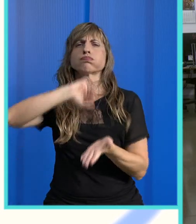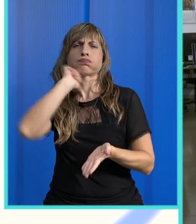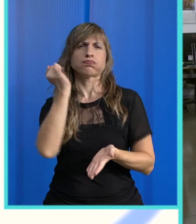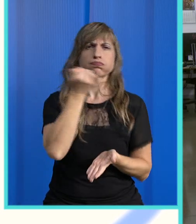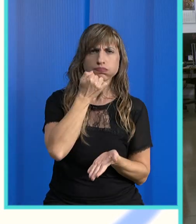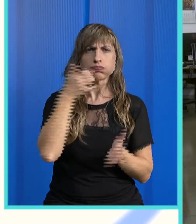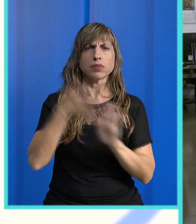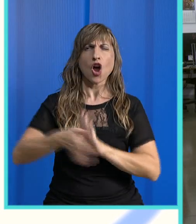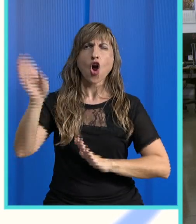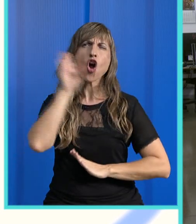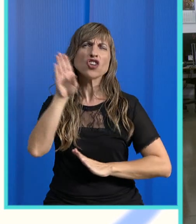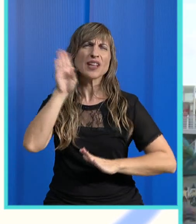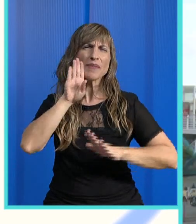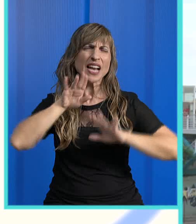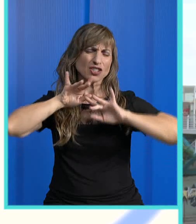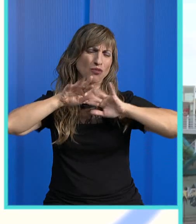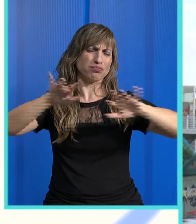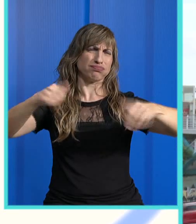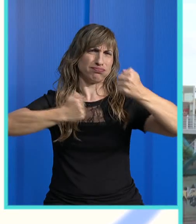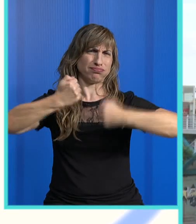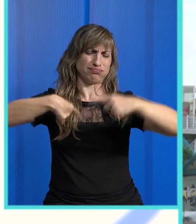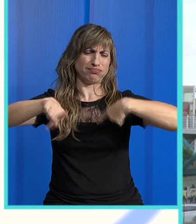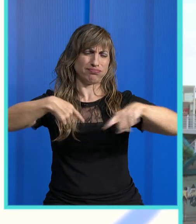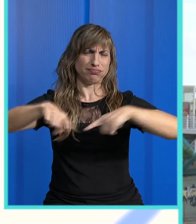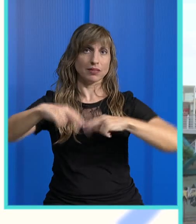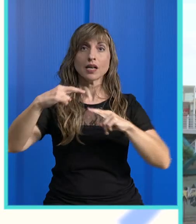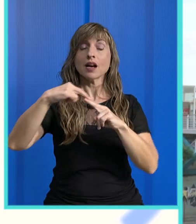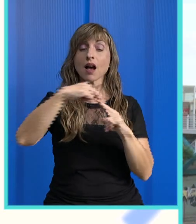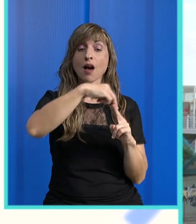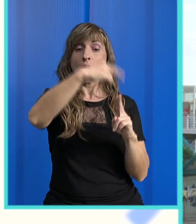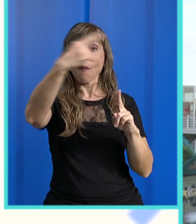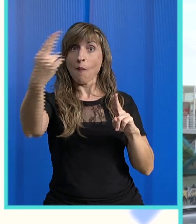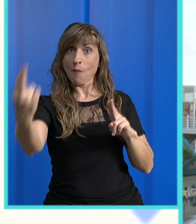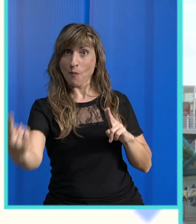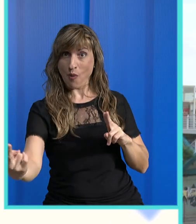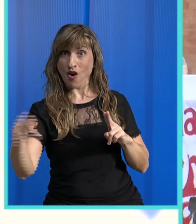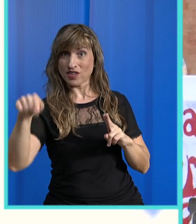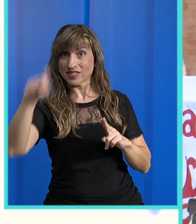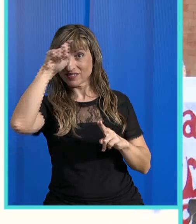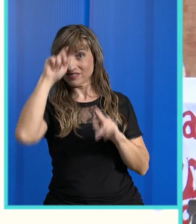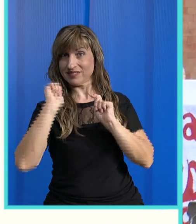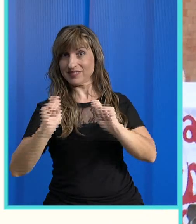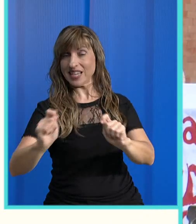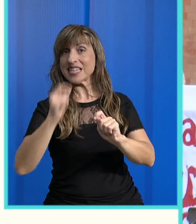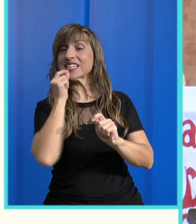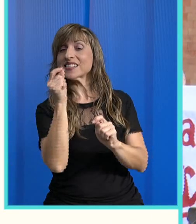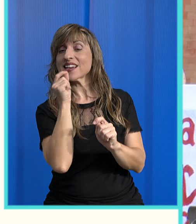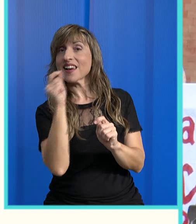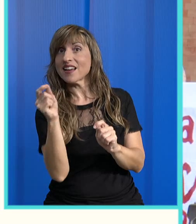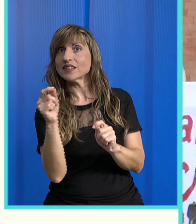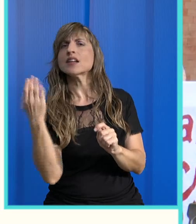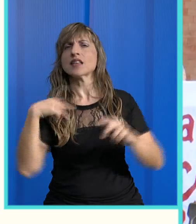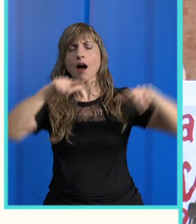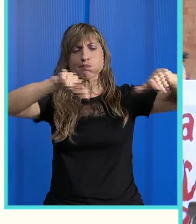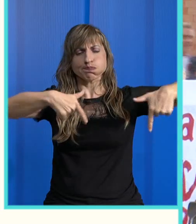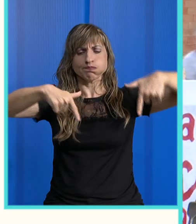contaminació que provoca la C31. Des del pont que connecta els carrers de Sant Felip i d'En Rosers el conegut com a pont del Xiclet han penjat